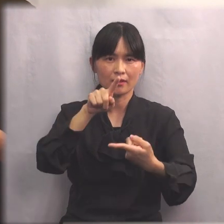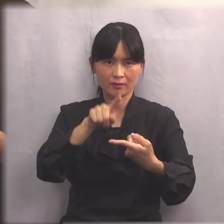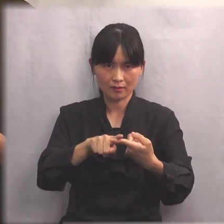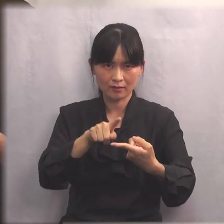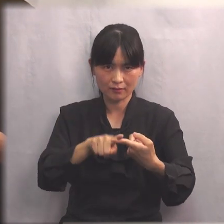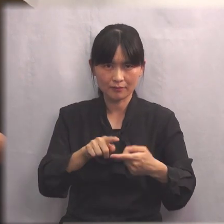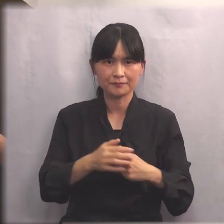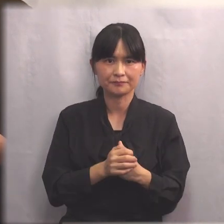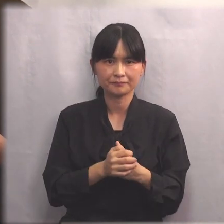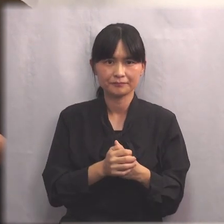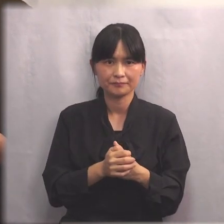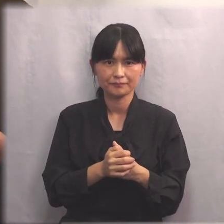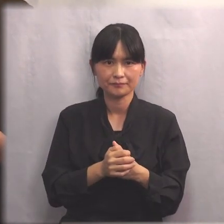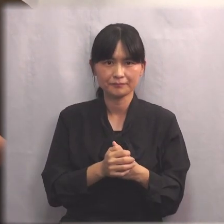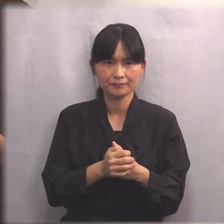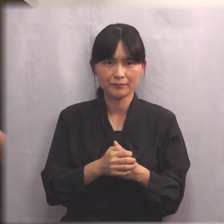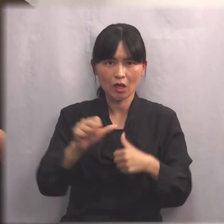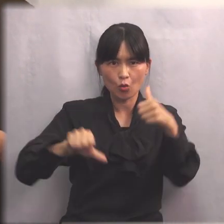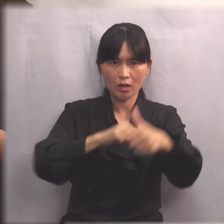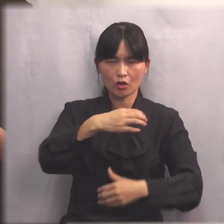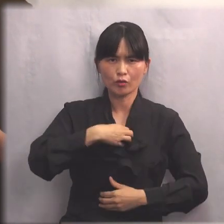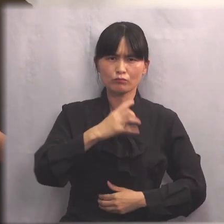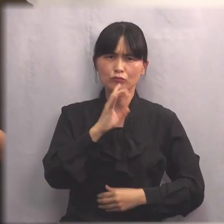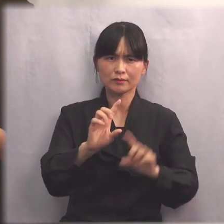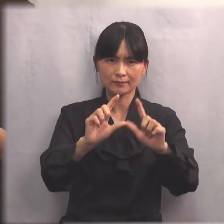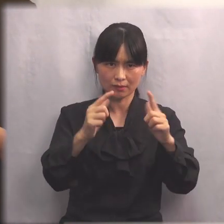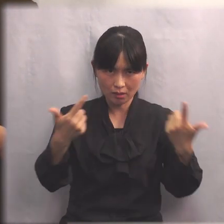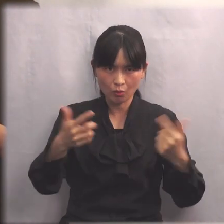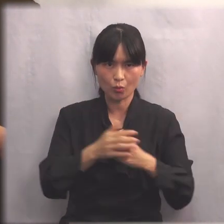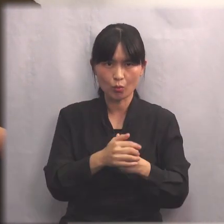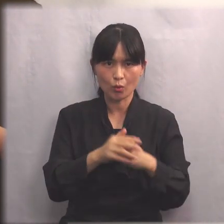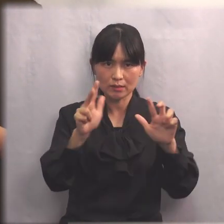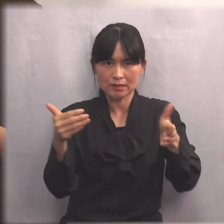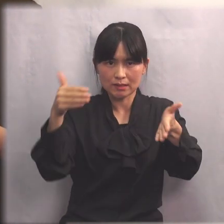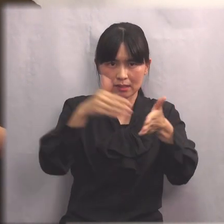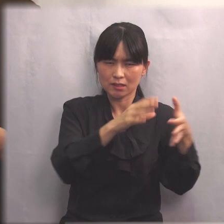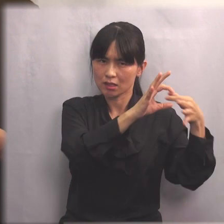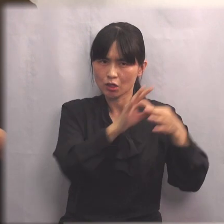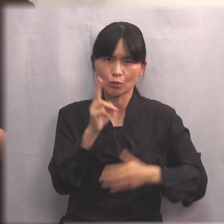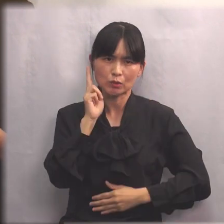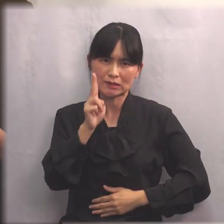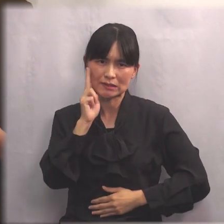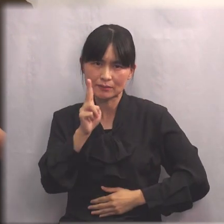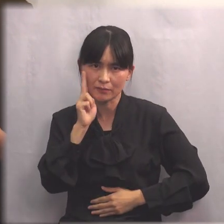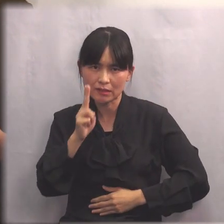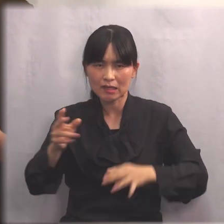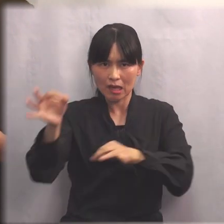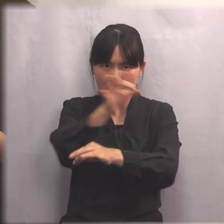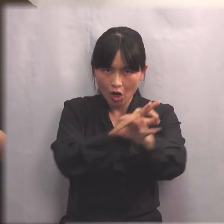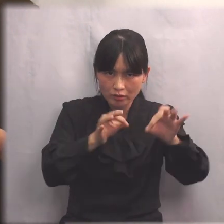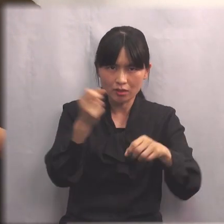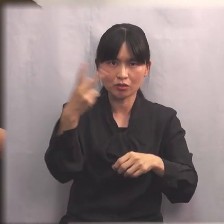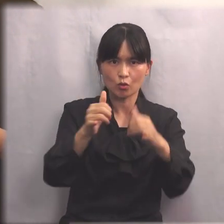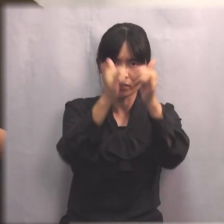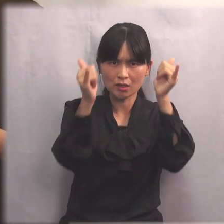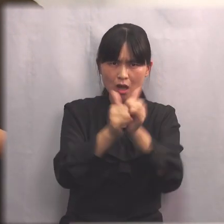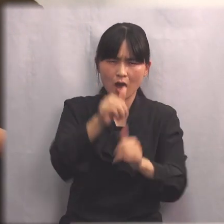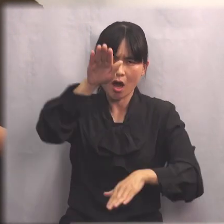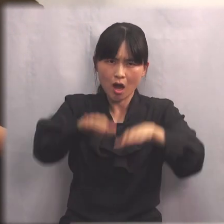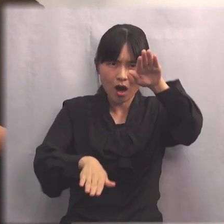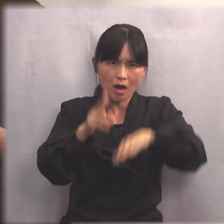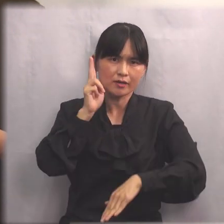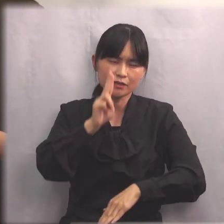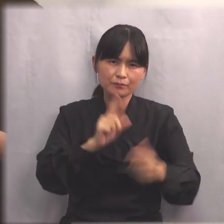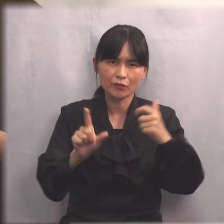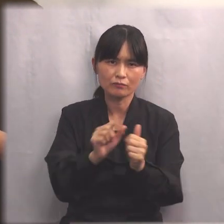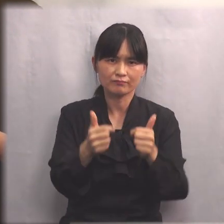점을 드러내고 있습니다. 기후위기뿐만이 아닙니다. 지금까지 계속 심화되었었던 경제적이고 사회적인